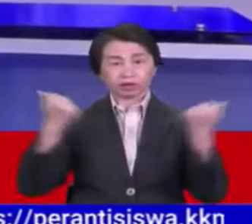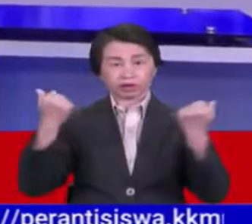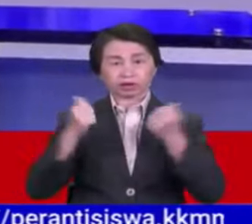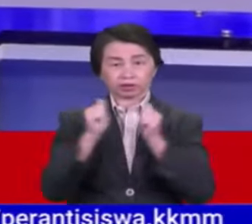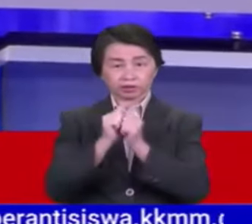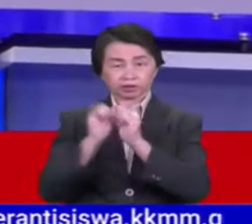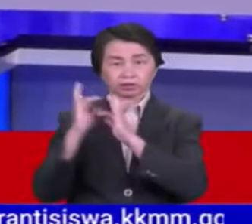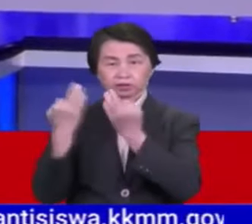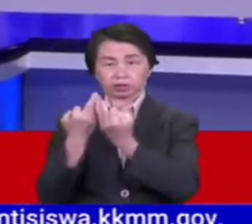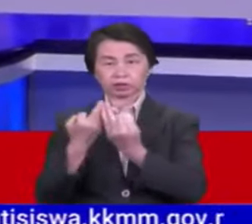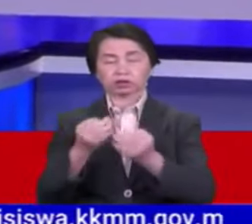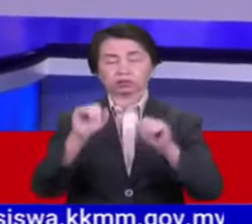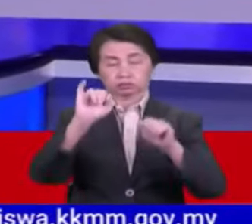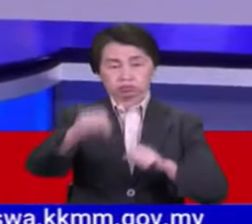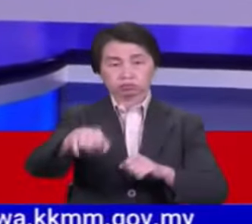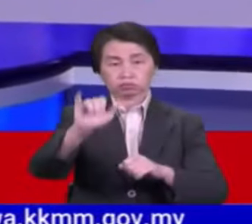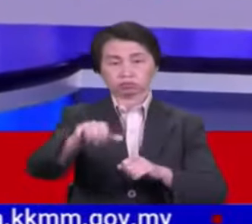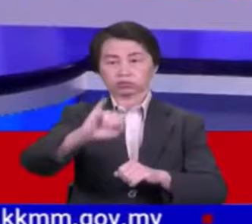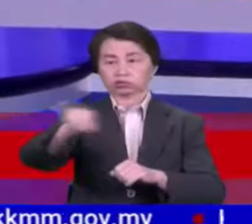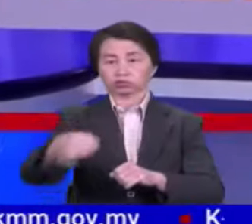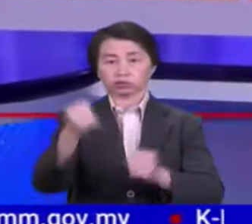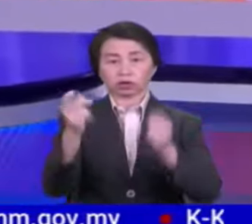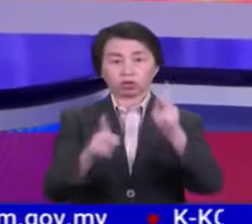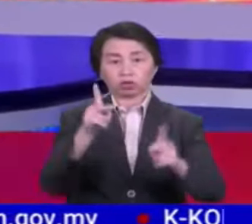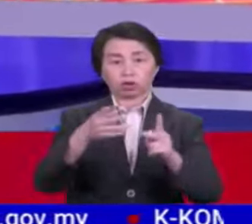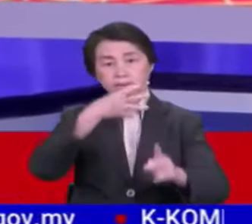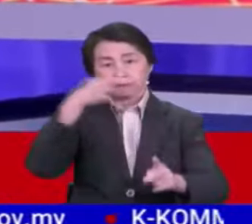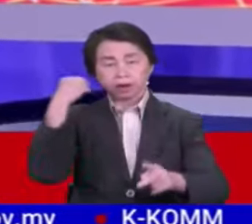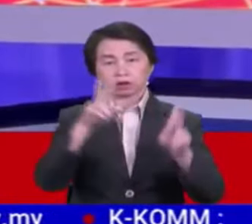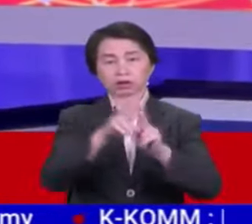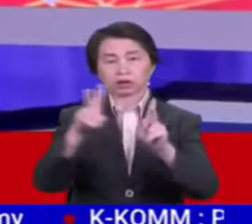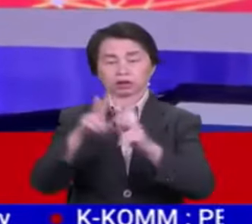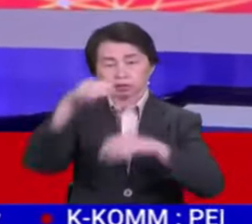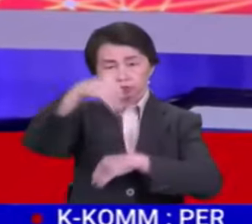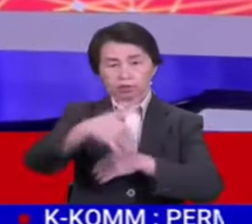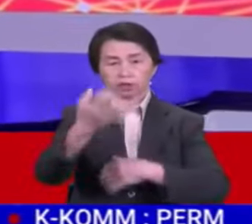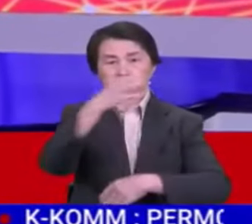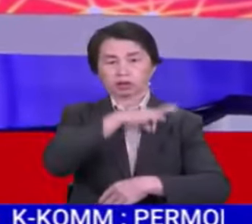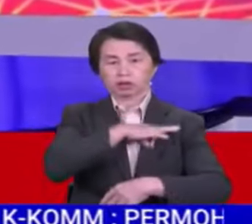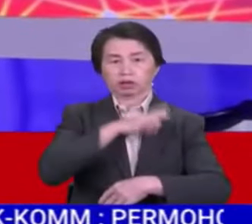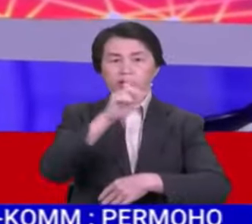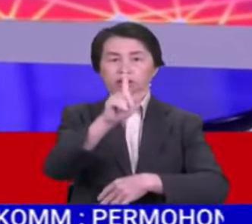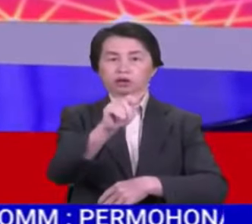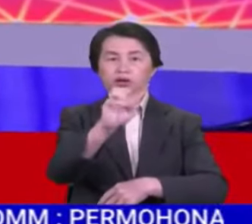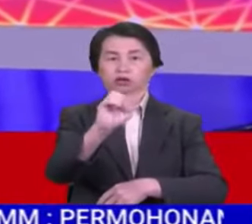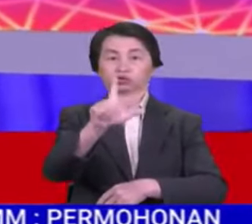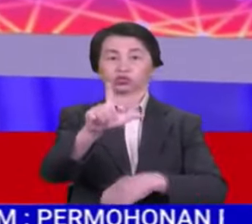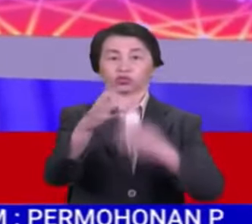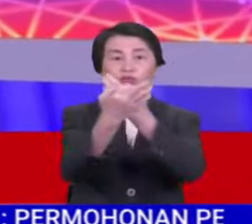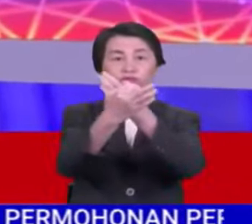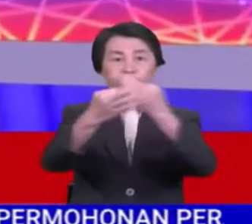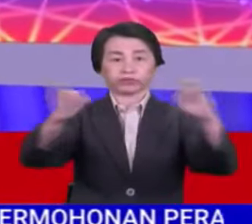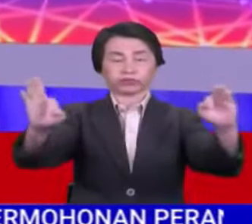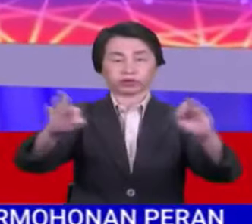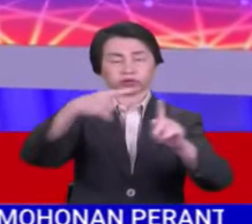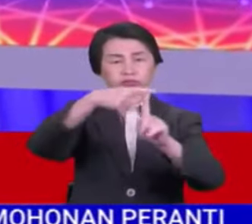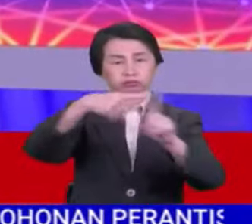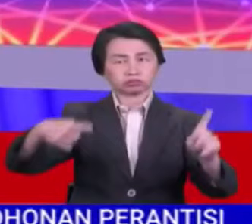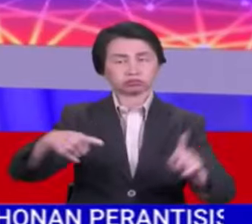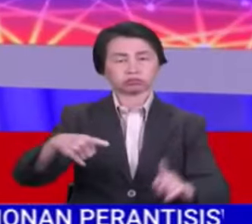keluarga. Ya, jutaan warga kota dijangka balik kampung malam ini memanfaatkan hadiah tol percuma dan diskaun